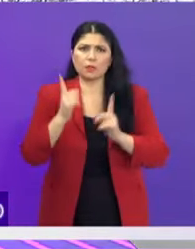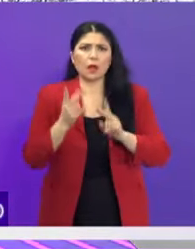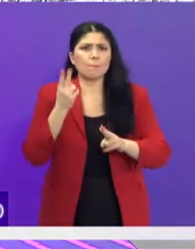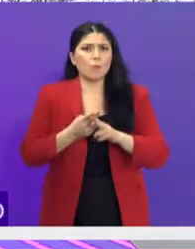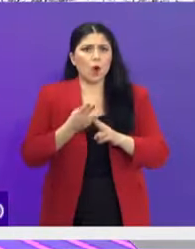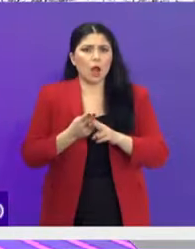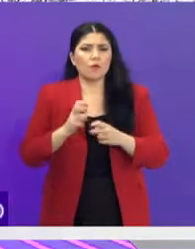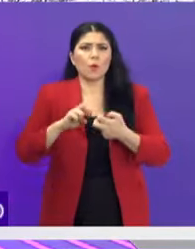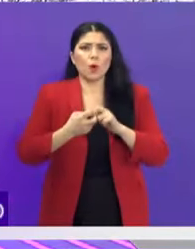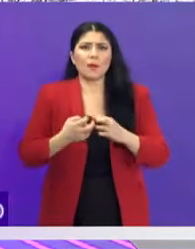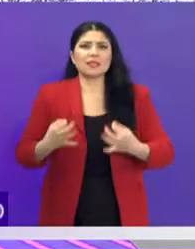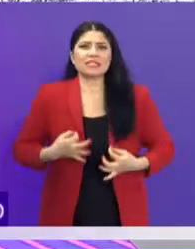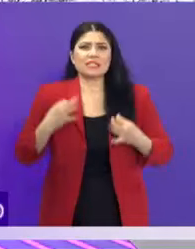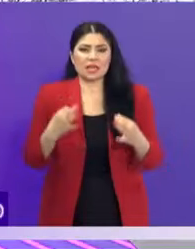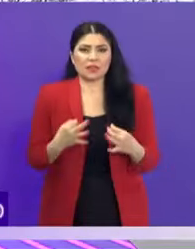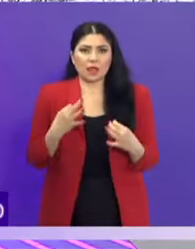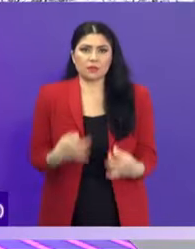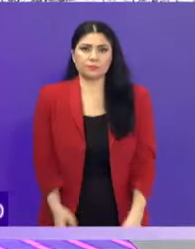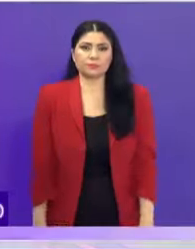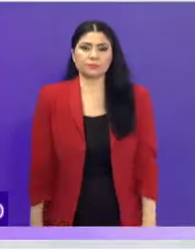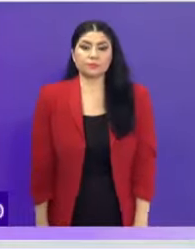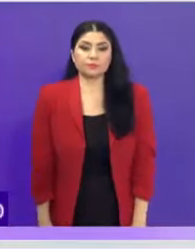cazul pacienților cu probleme de sănătate.